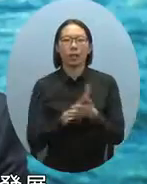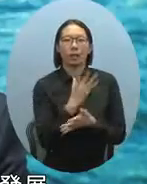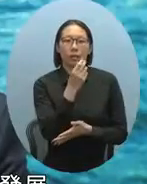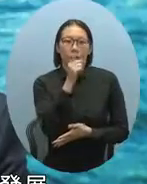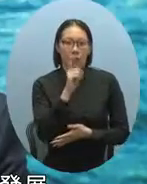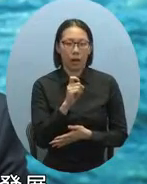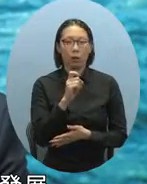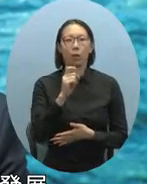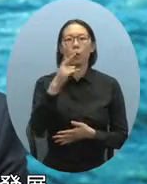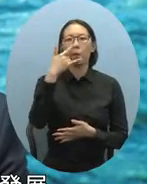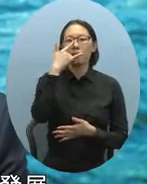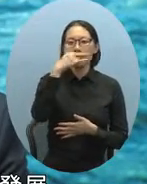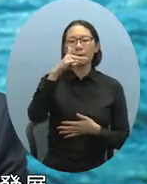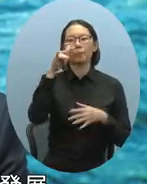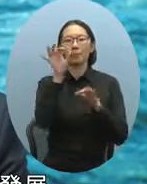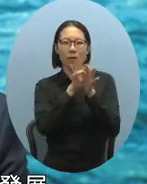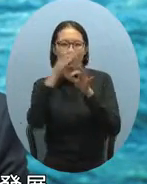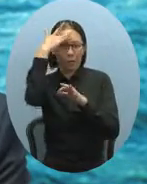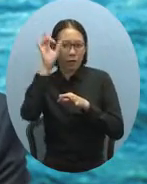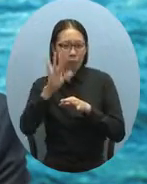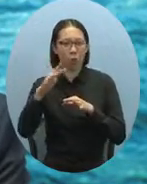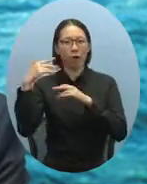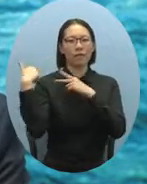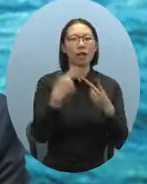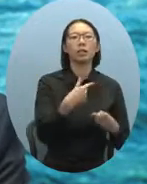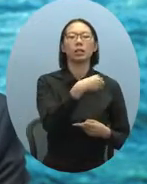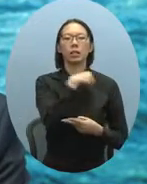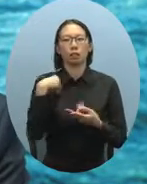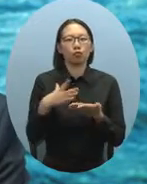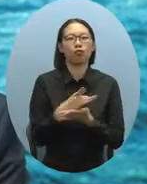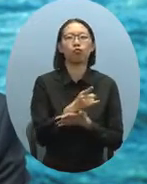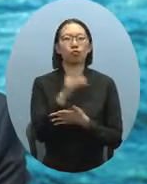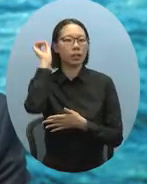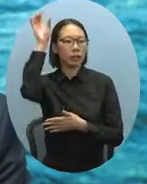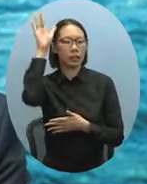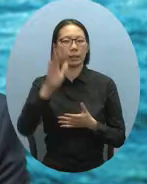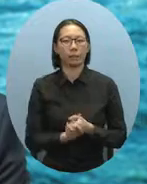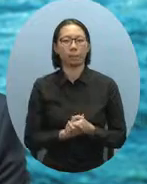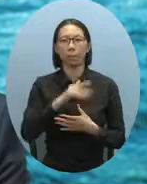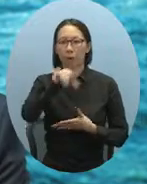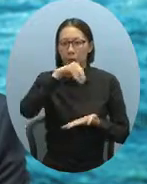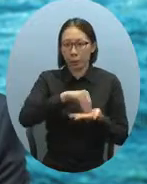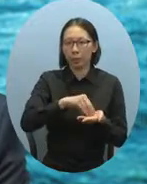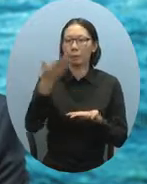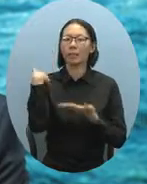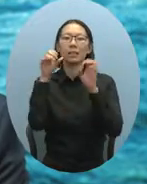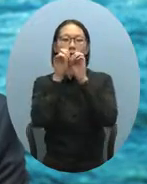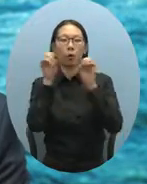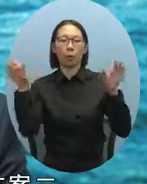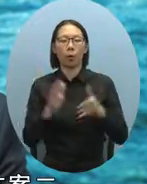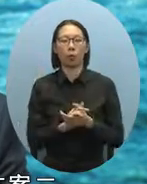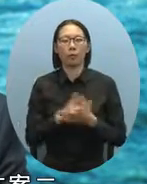因應2019冠狀病毒疫情的最新發展和醫學專家的意見，我們決定啟動早前公